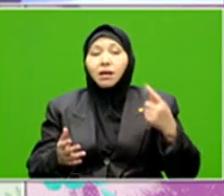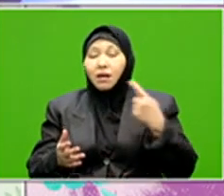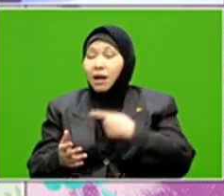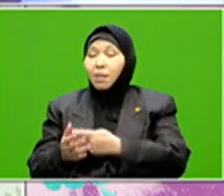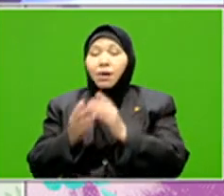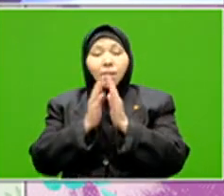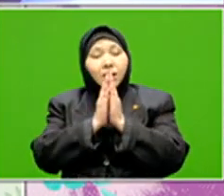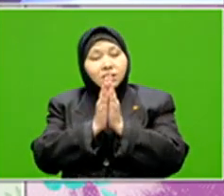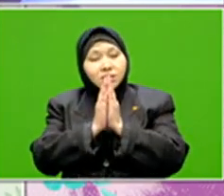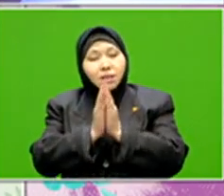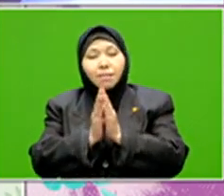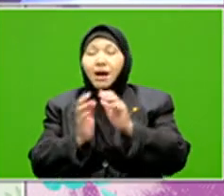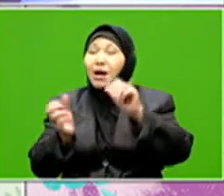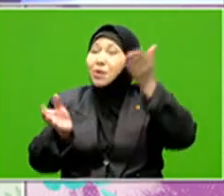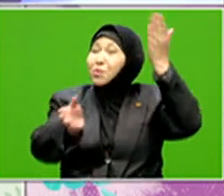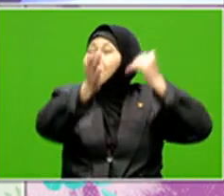يعبد